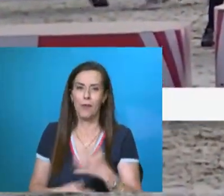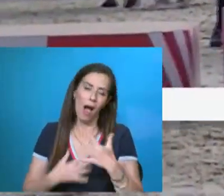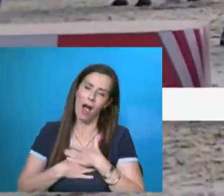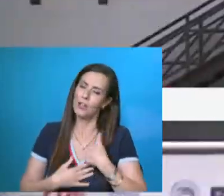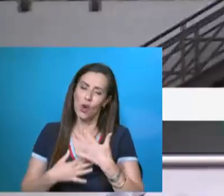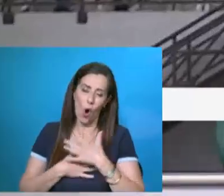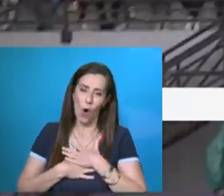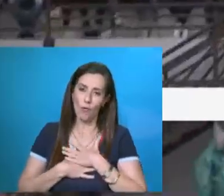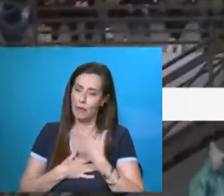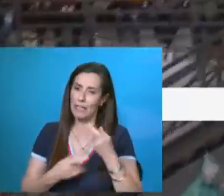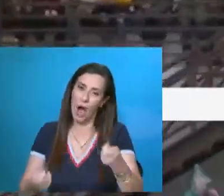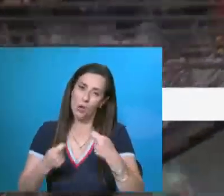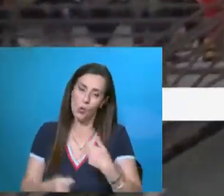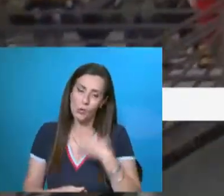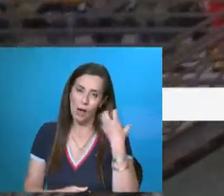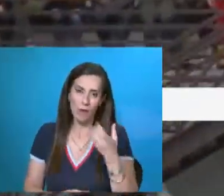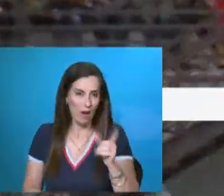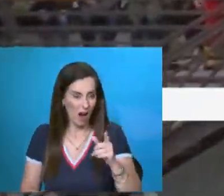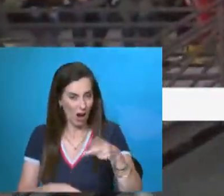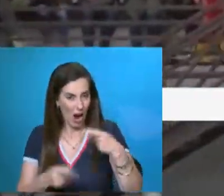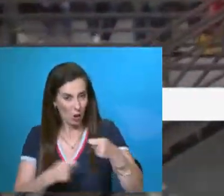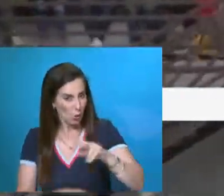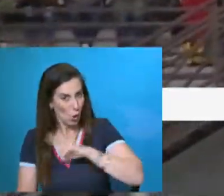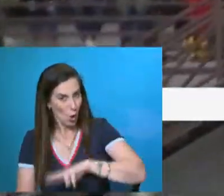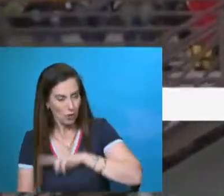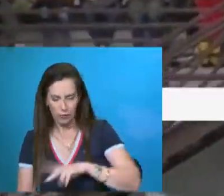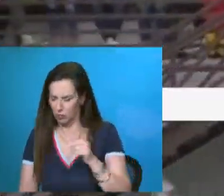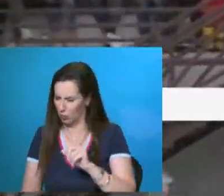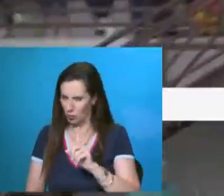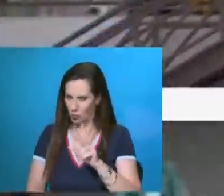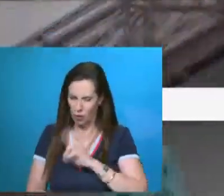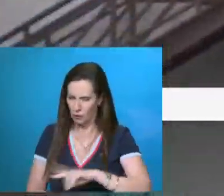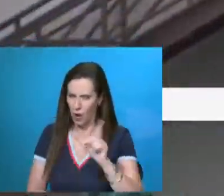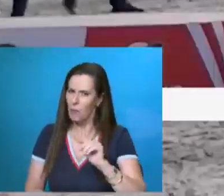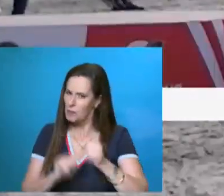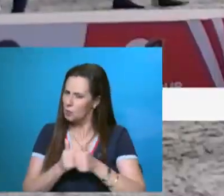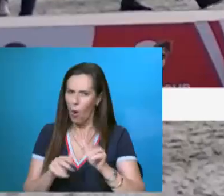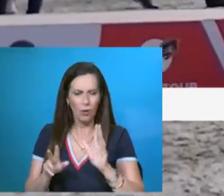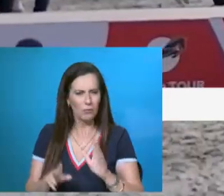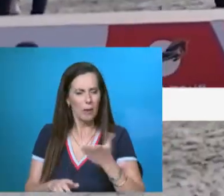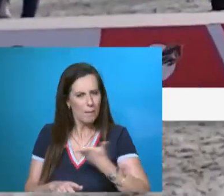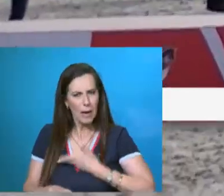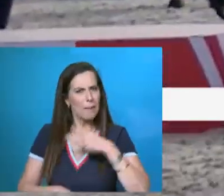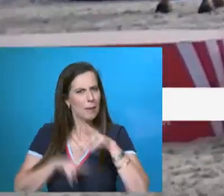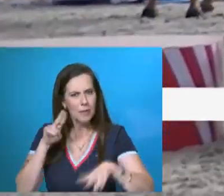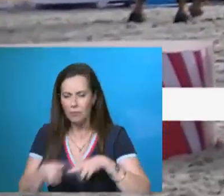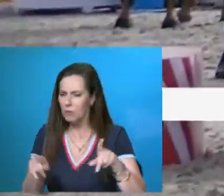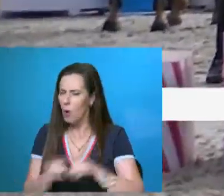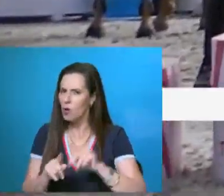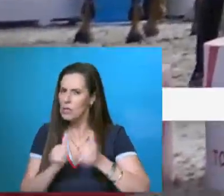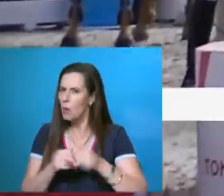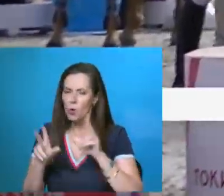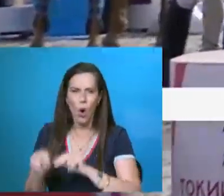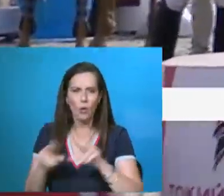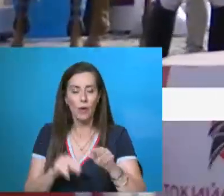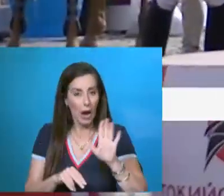לבעל החיים. הם לא סובלים? ככה זה התחיל. לא, ממש לא. הם ממש ספורטאים לכל דבר. הם מקבלים טיפול כמו של ספורטאי. גם מתמודדים